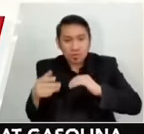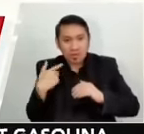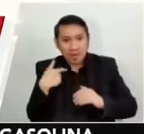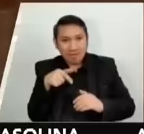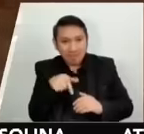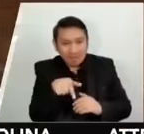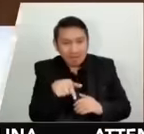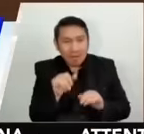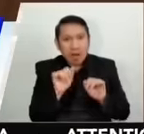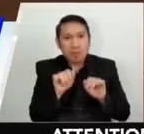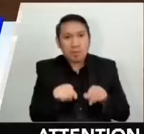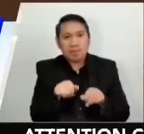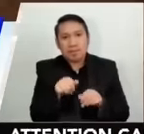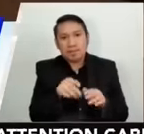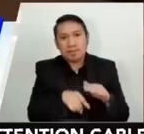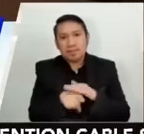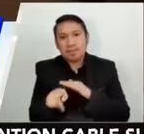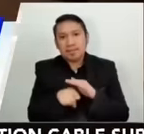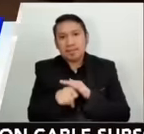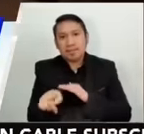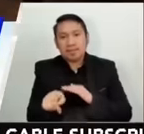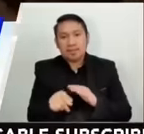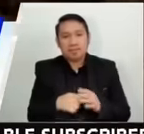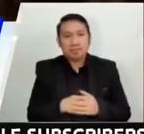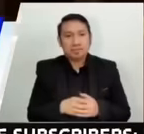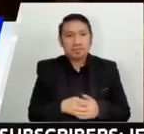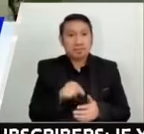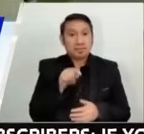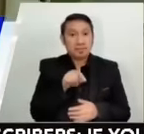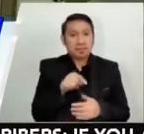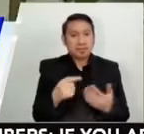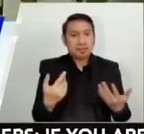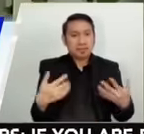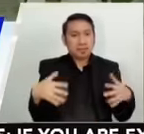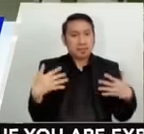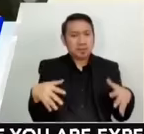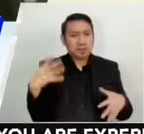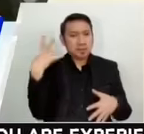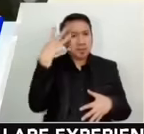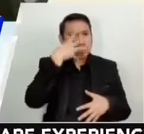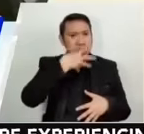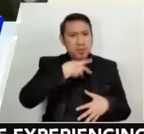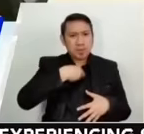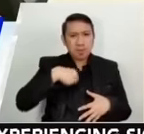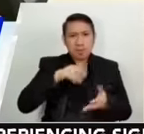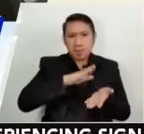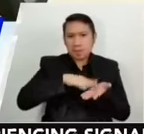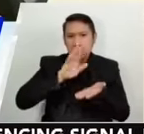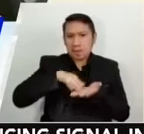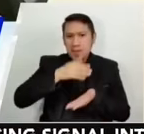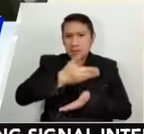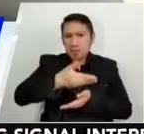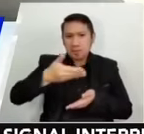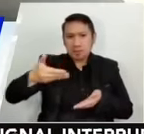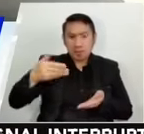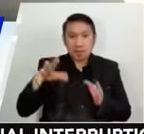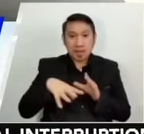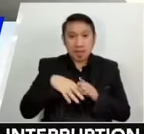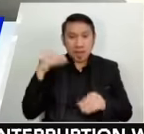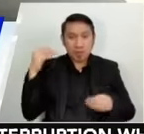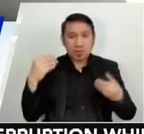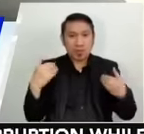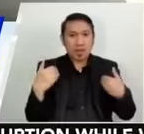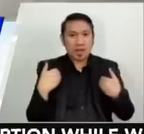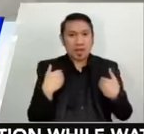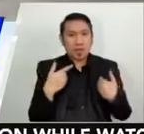nagtakas ang mga villa puno ng magagarang muwebles at mamahaling gamit sa labas panay SUV at luxury